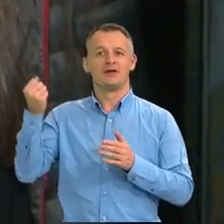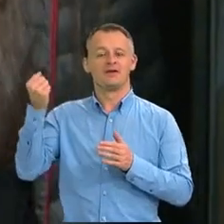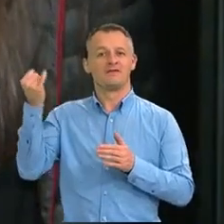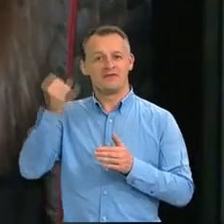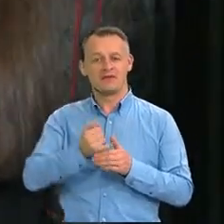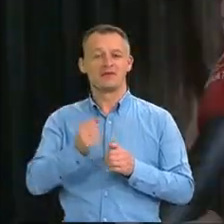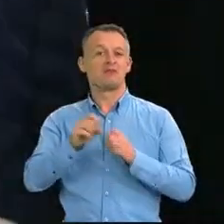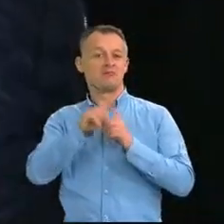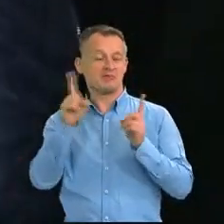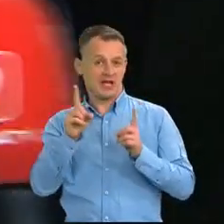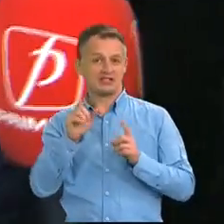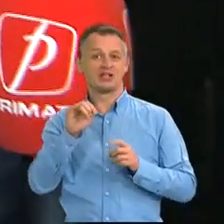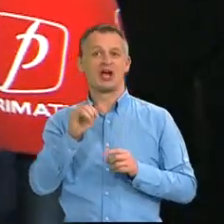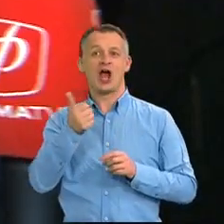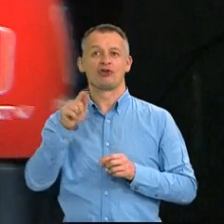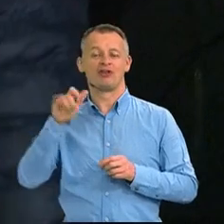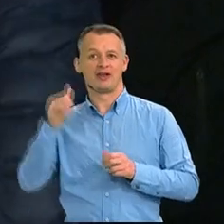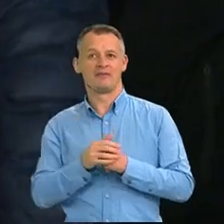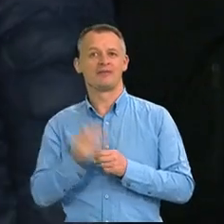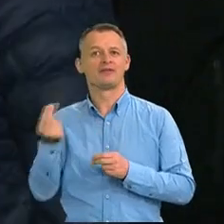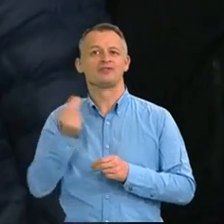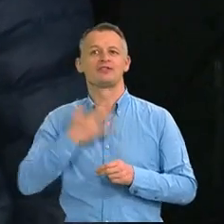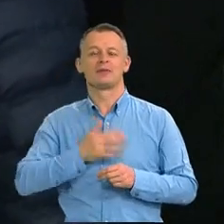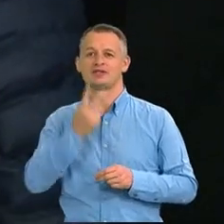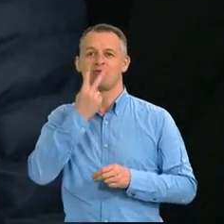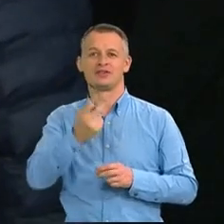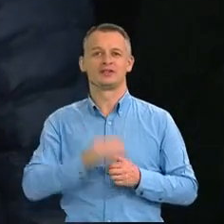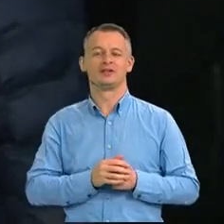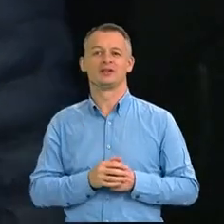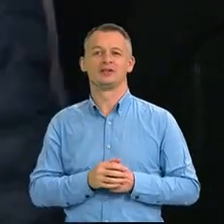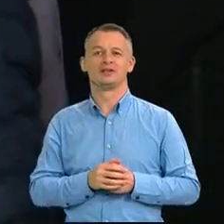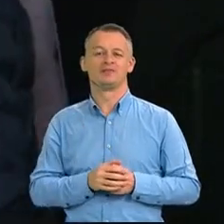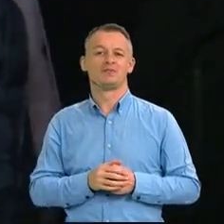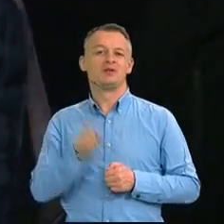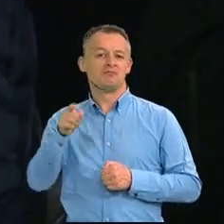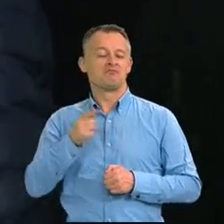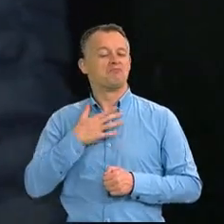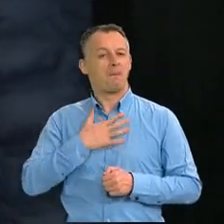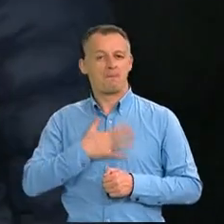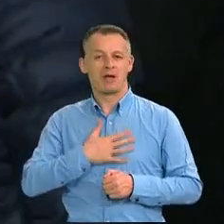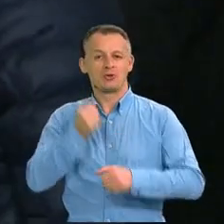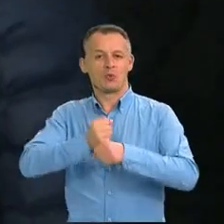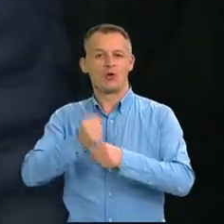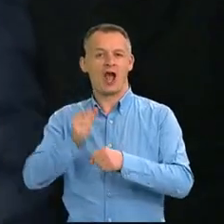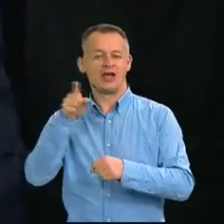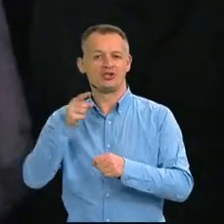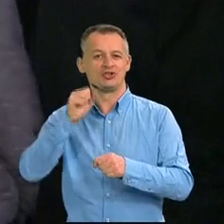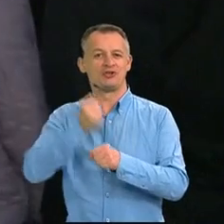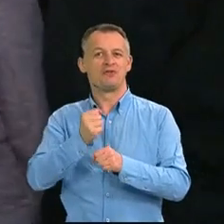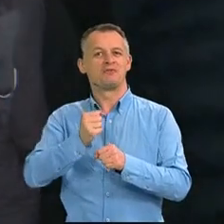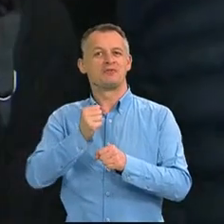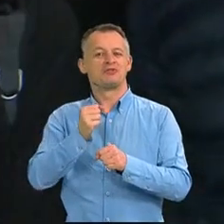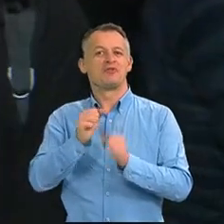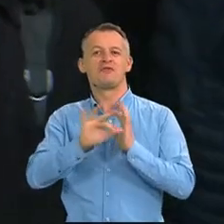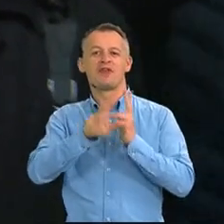dimineață, dacă e nevoie. De ce ți-ar plăcea să o vezi așa? Îmi apreciez munca și filmele, da, mi se pare că e o actriță foarte